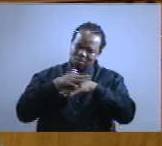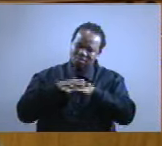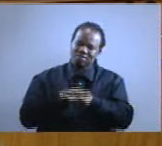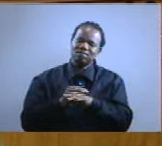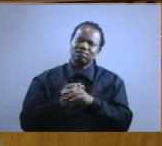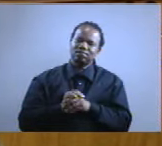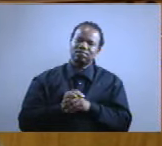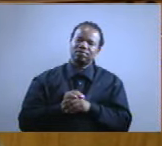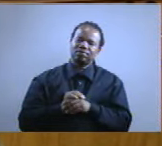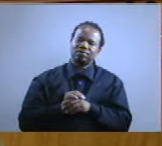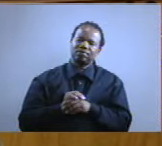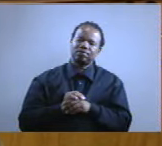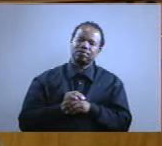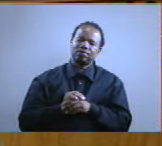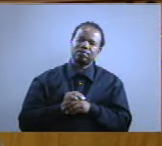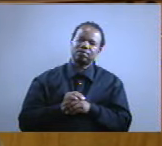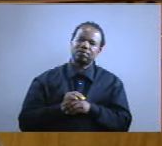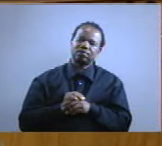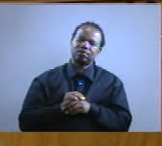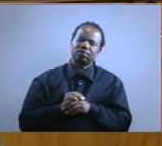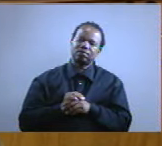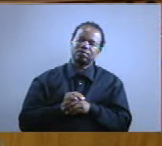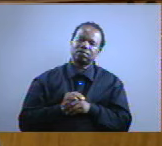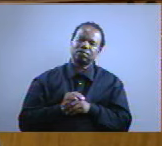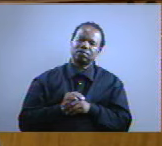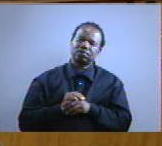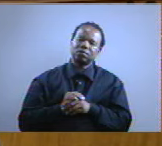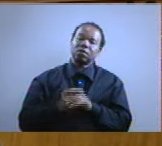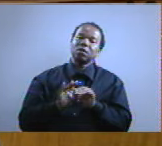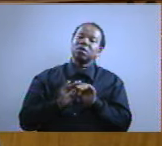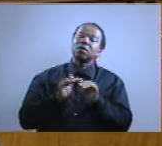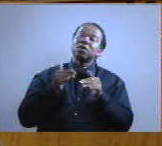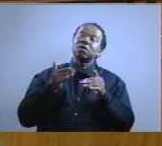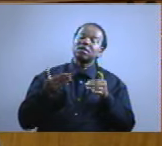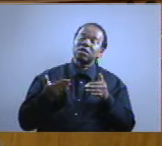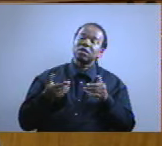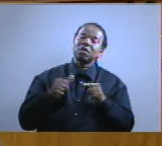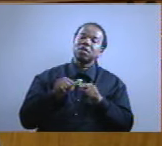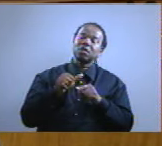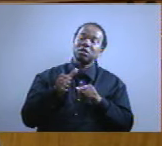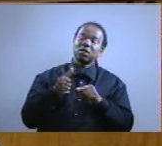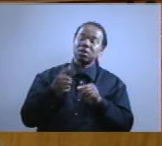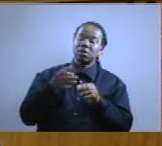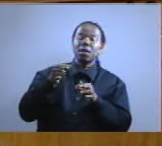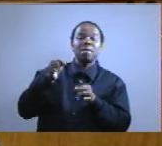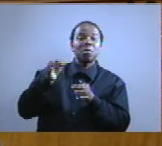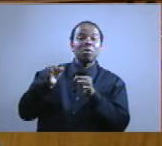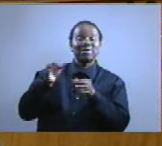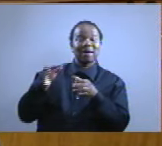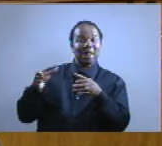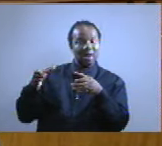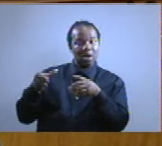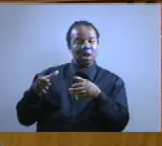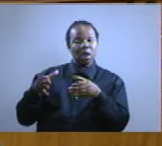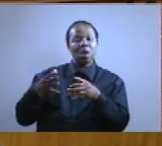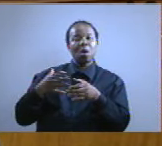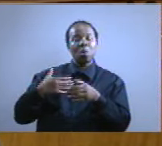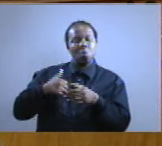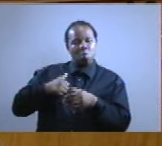die groot voorwaarde bly egter die politieke wil van die regering om